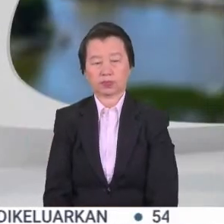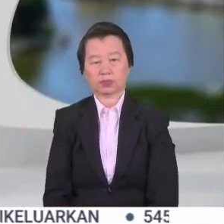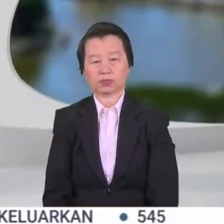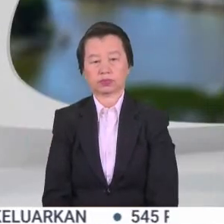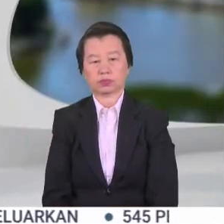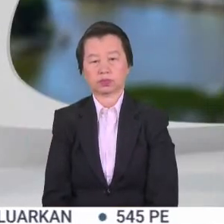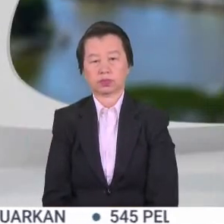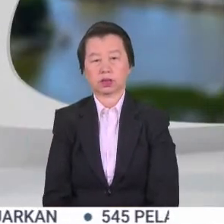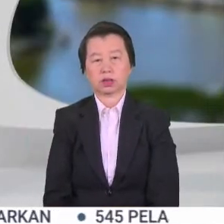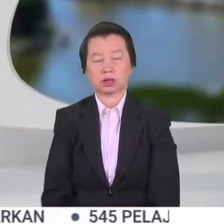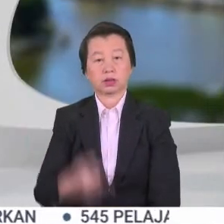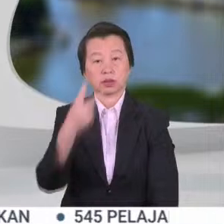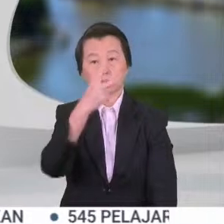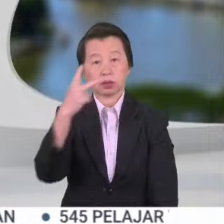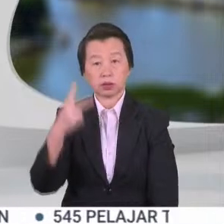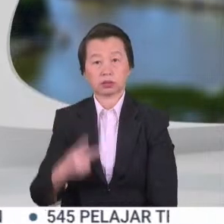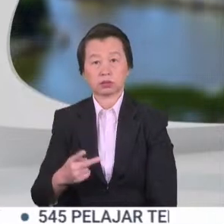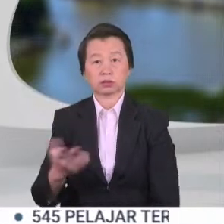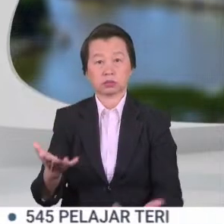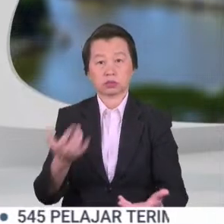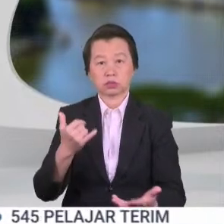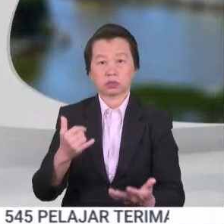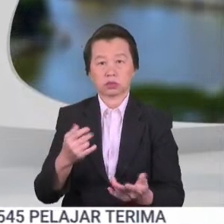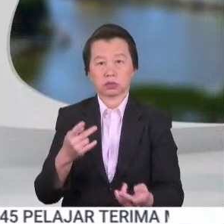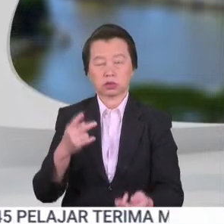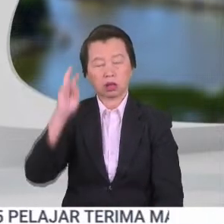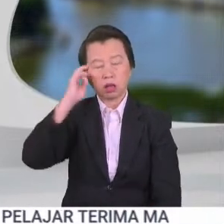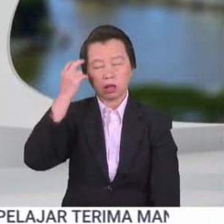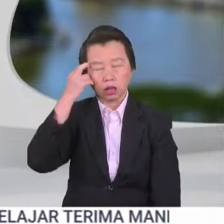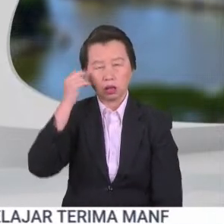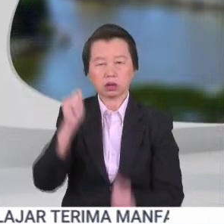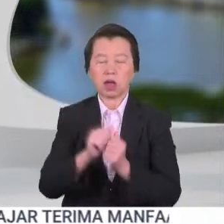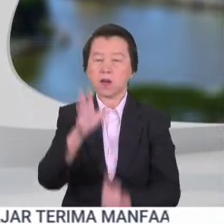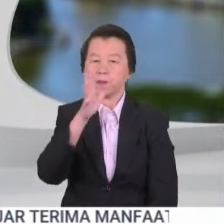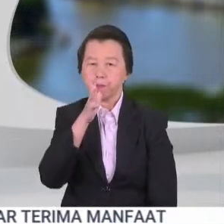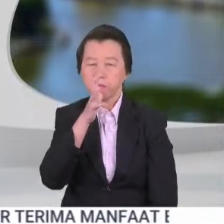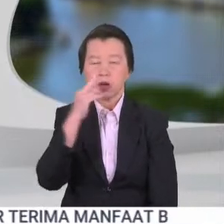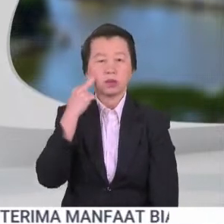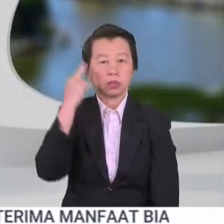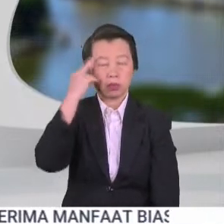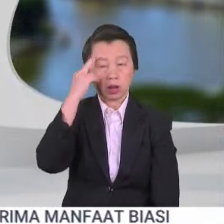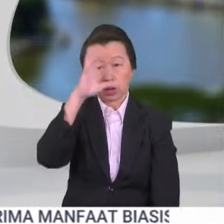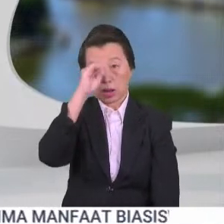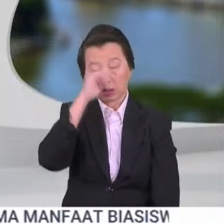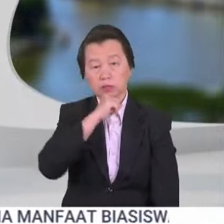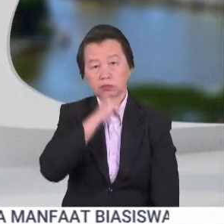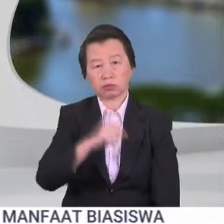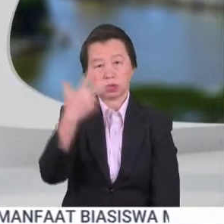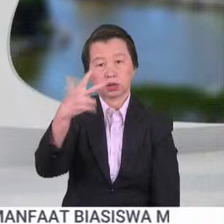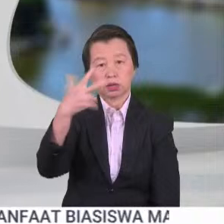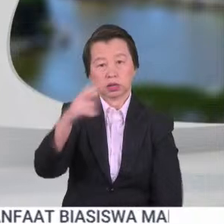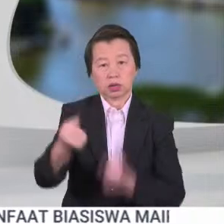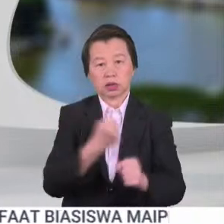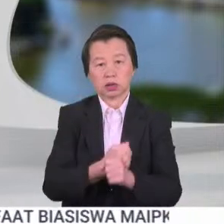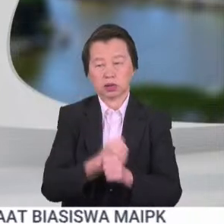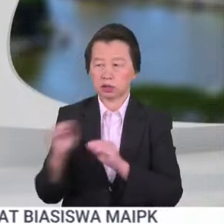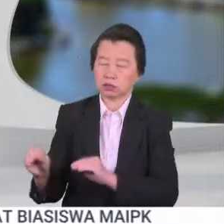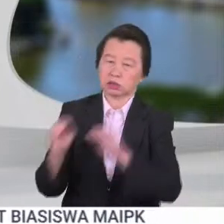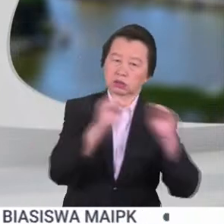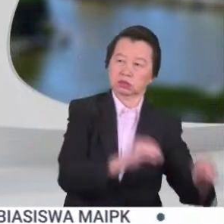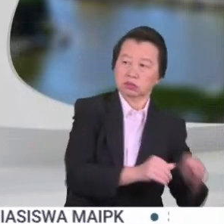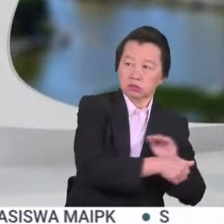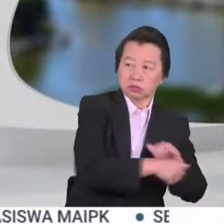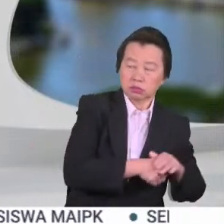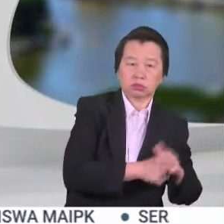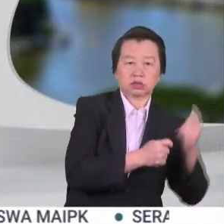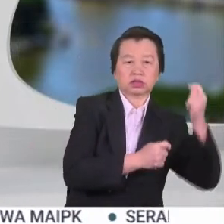disiasat di Kuching gara-gara berselisih faham dengan ibu seorang remaja lelaki berumur 13 tahun bertindak bersembunyi